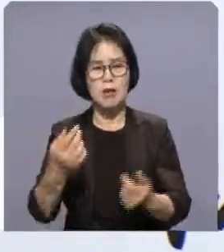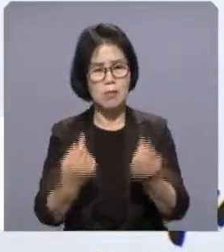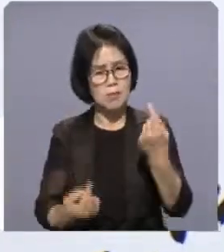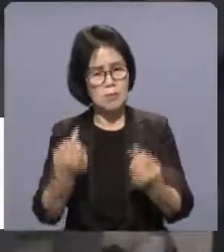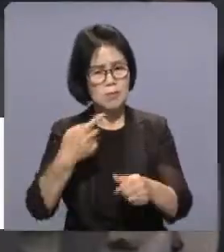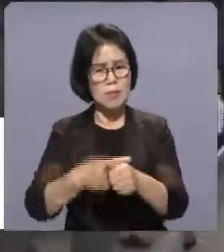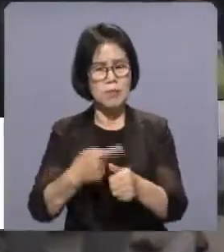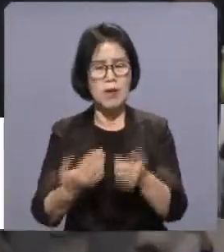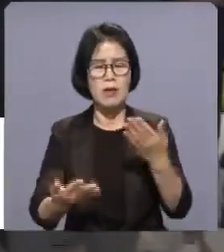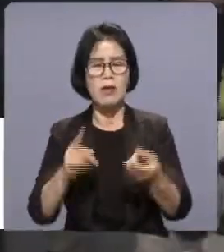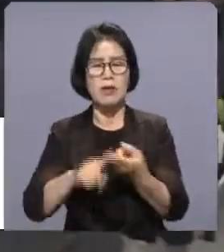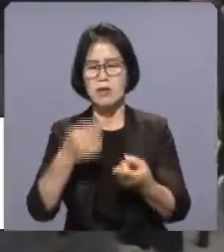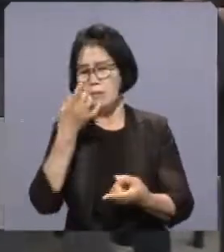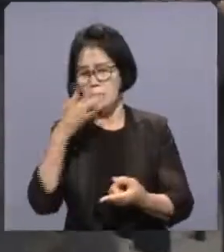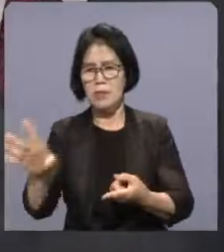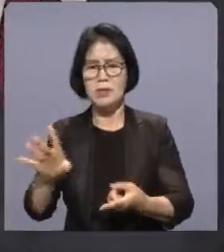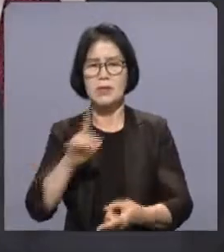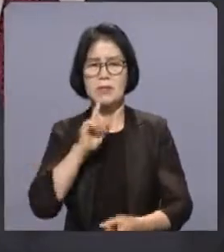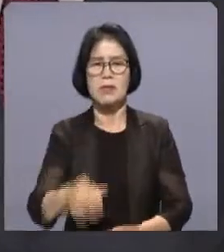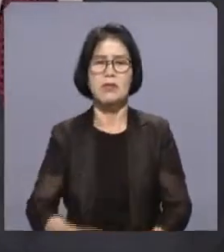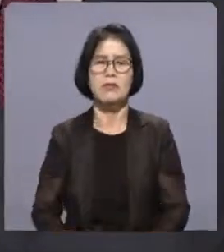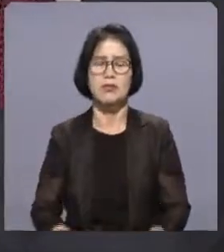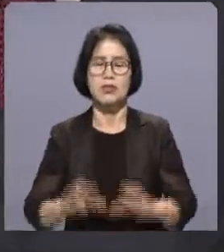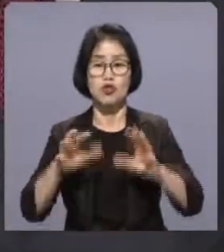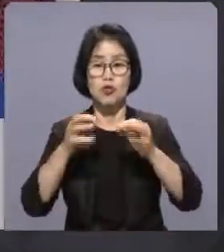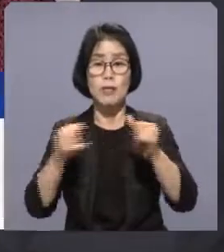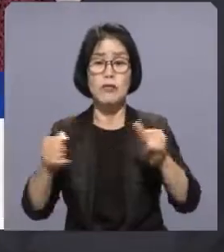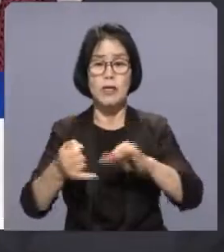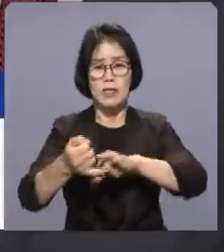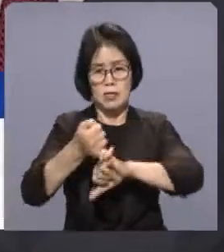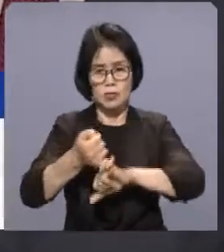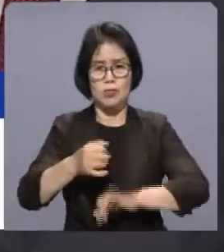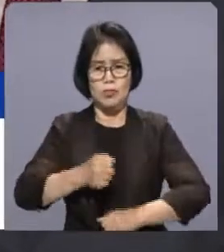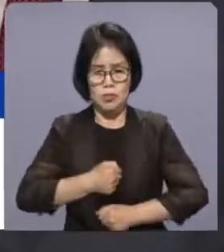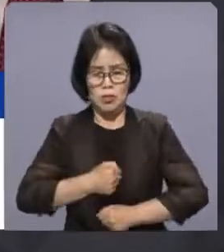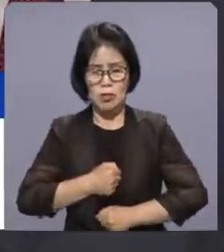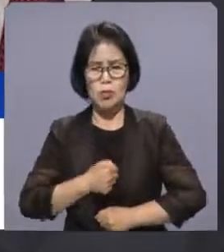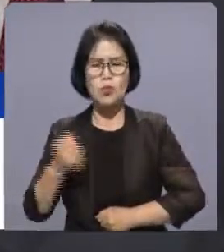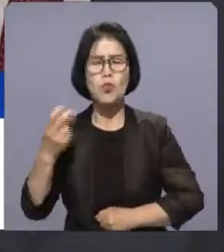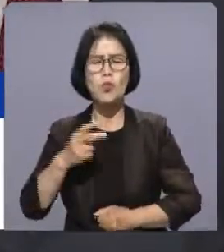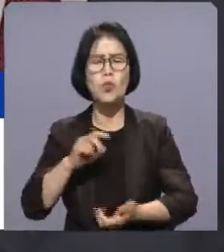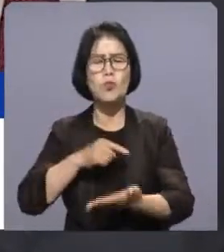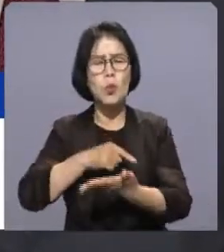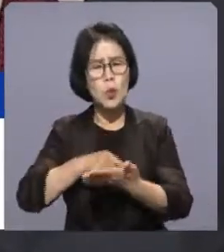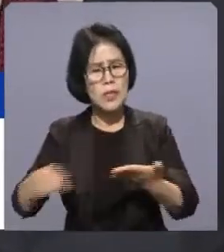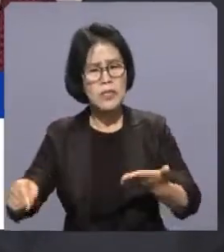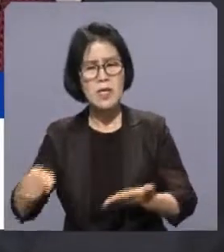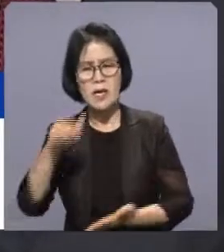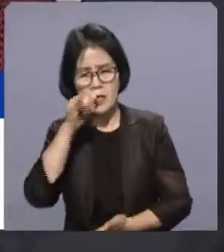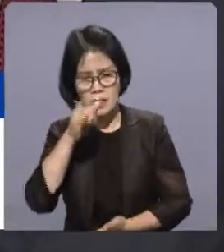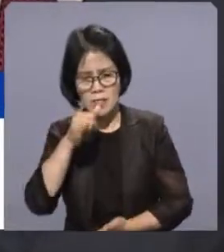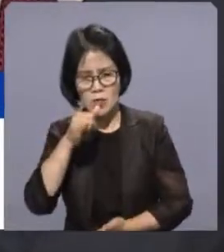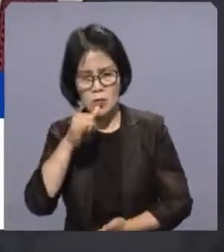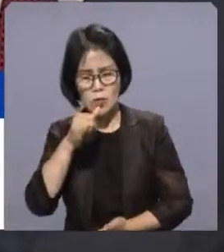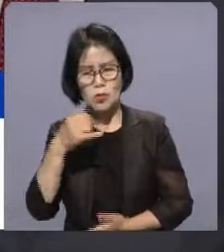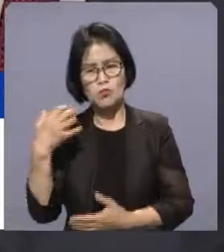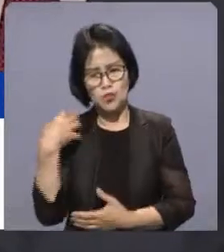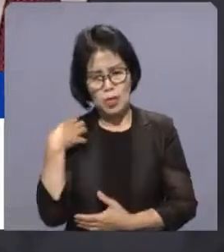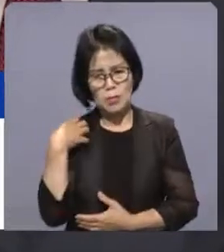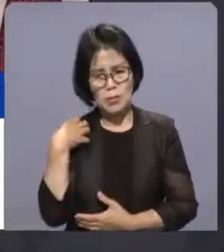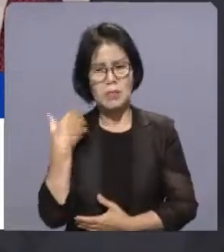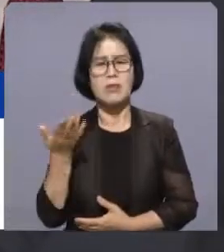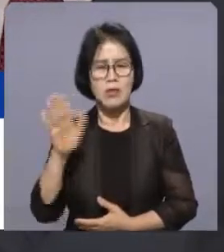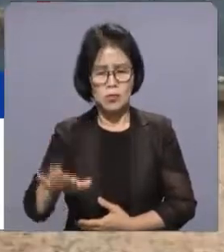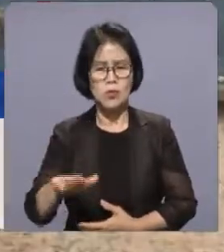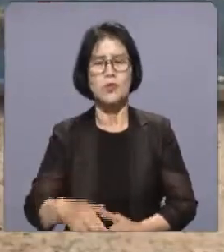비판을 일축했다는 평가입니다. 국민과의 약속을 지켜야 된다. 설령 리스크가 있고 부담이